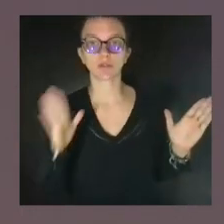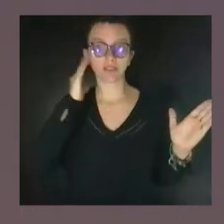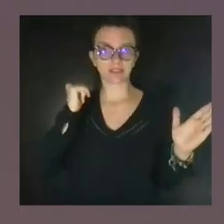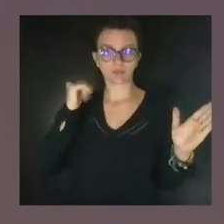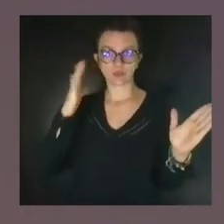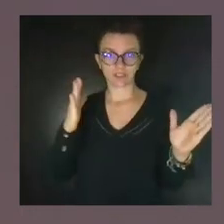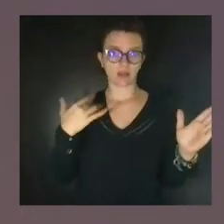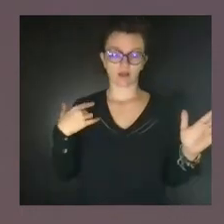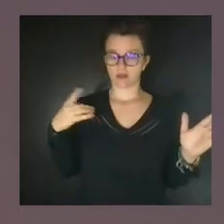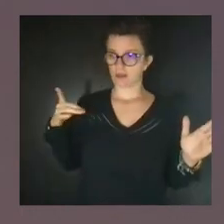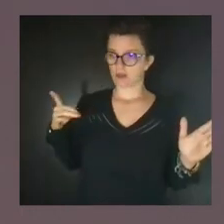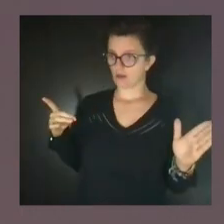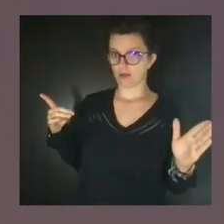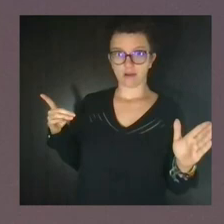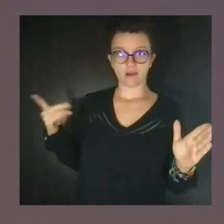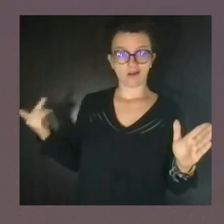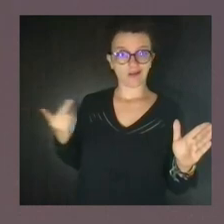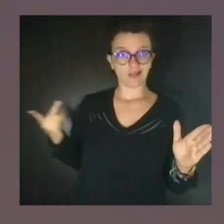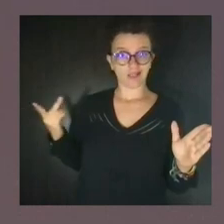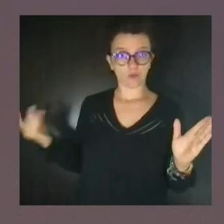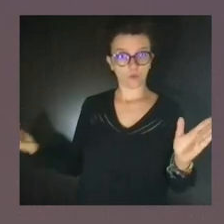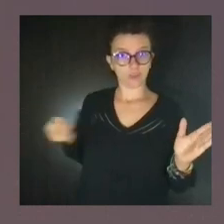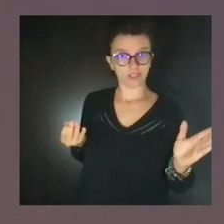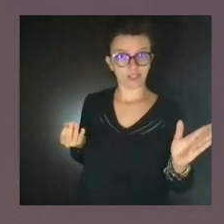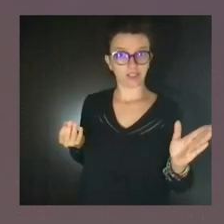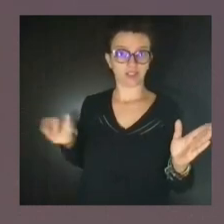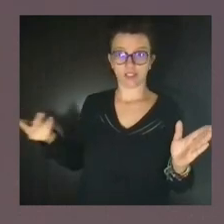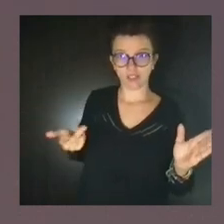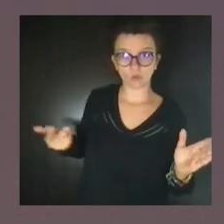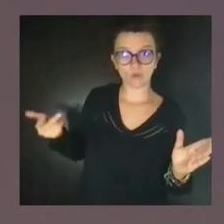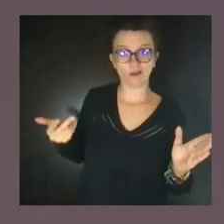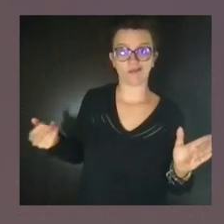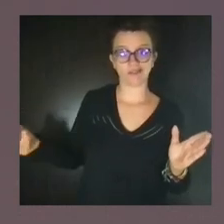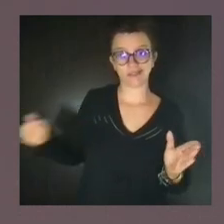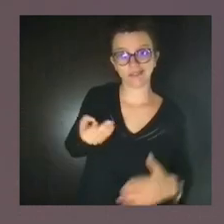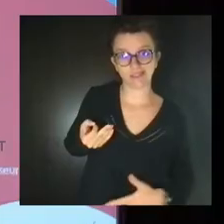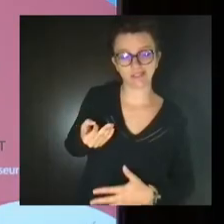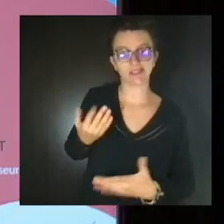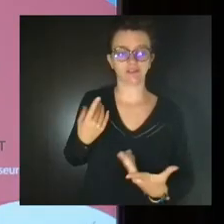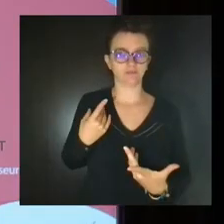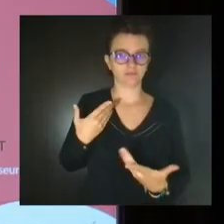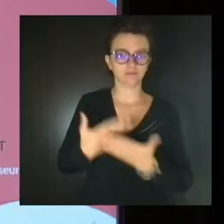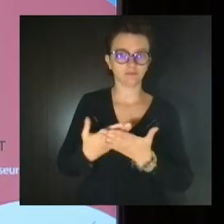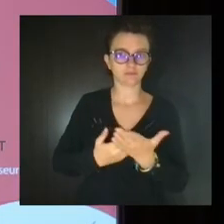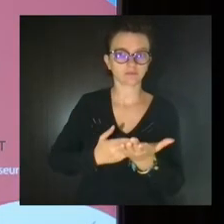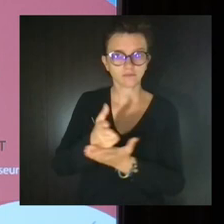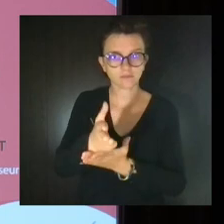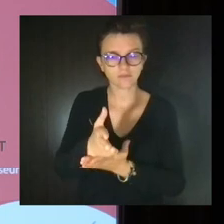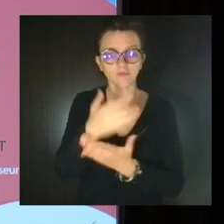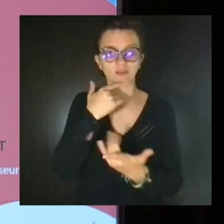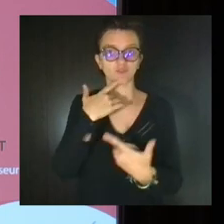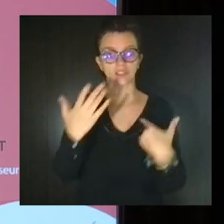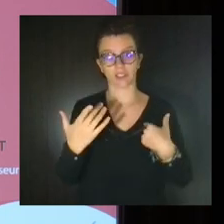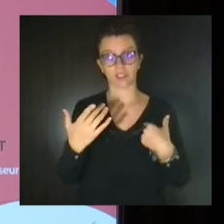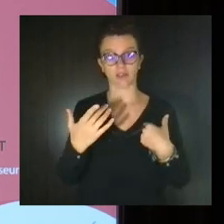Trésor et Mounir, c'est que toutes les avancées, et par M. Bouvier d'ailleurs, il vient de vous le dire de manière en filigrane, mais c'est ça que ça veut dire, c'est que tout ce qu'on